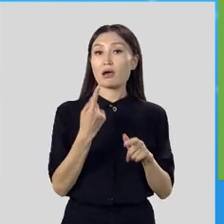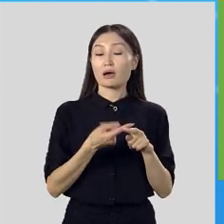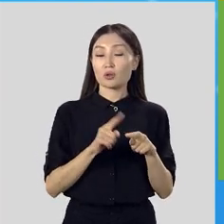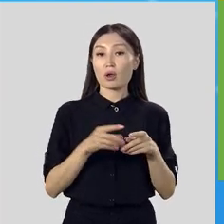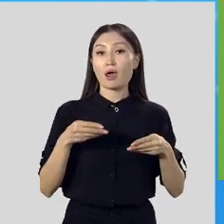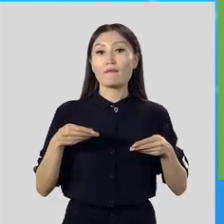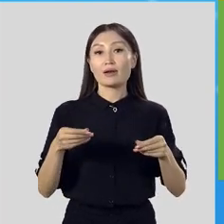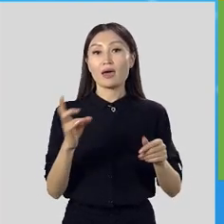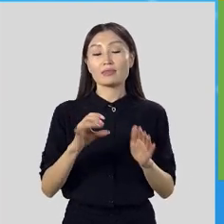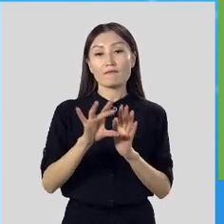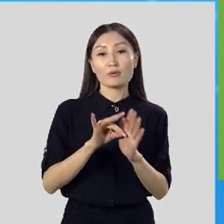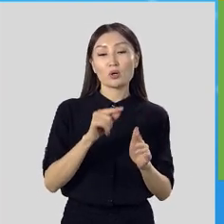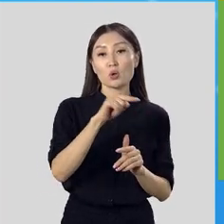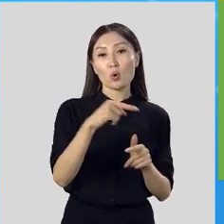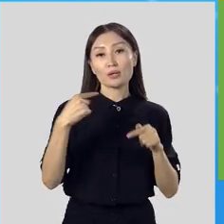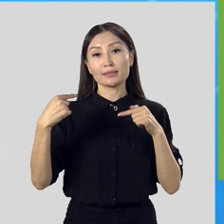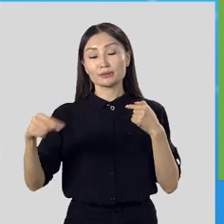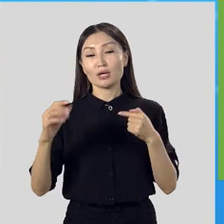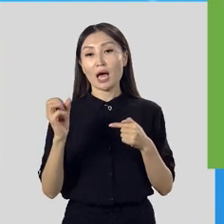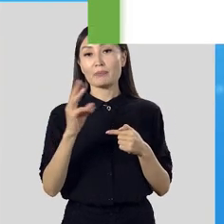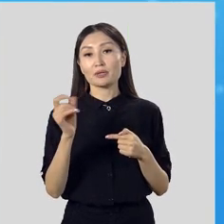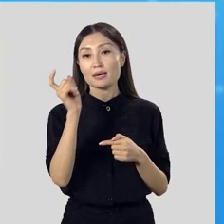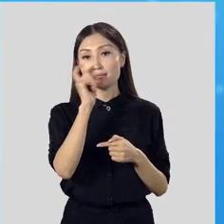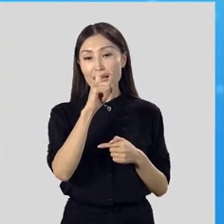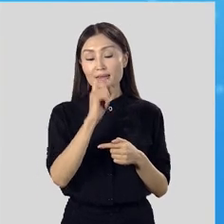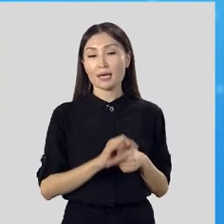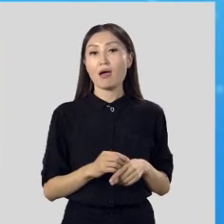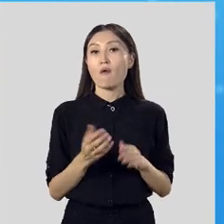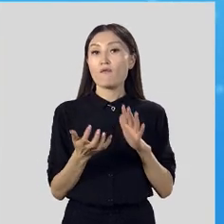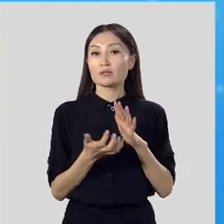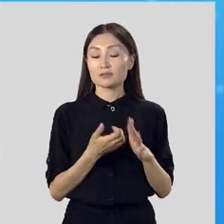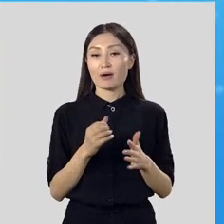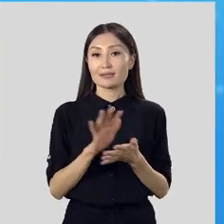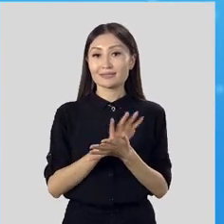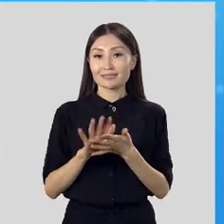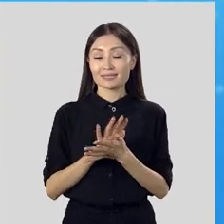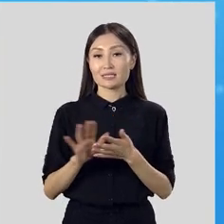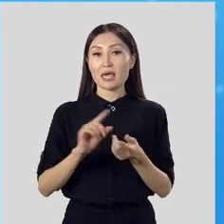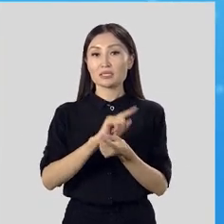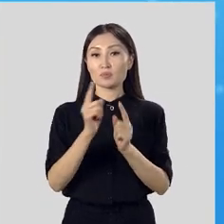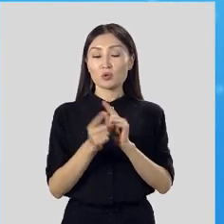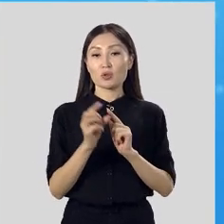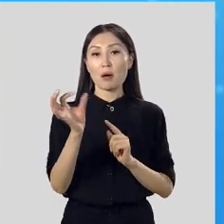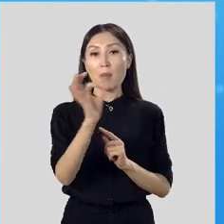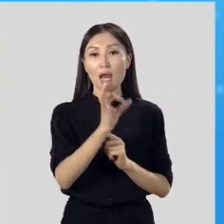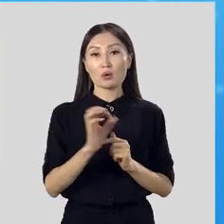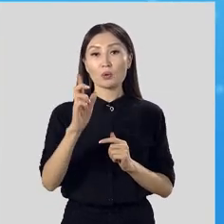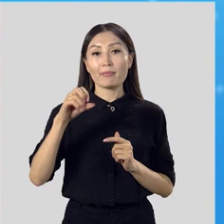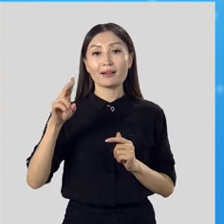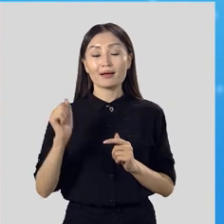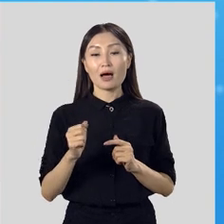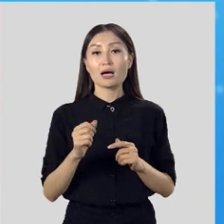которые влияют на выбор той или иной аминокислоты, вызывают синтез измененных молекул белка